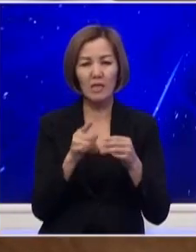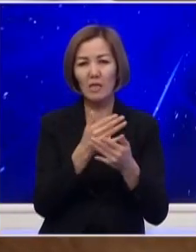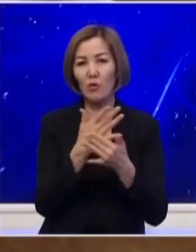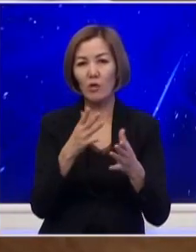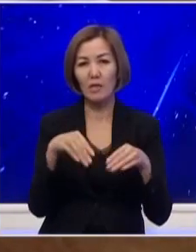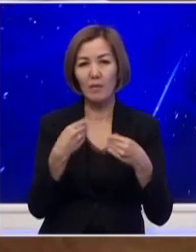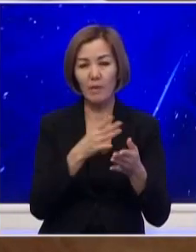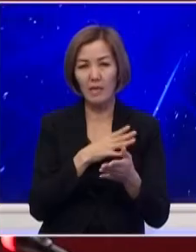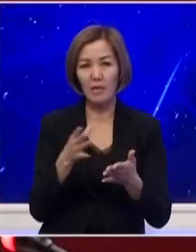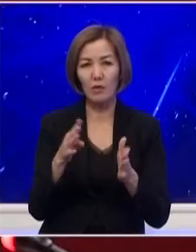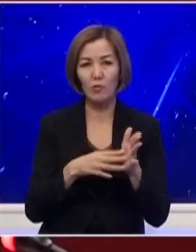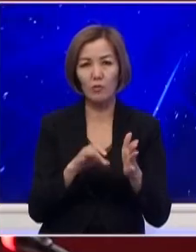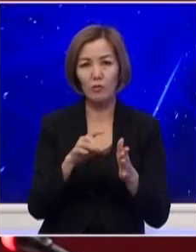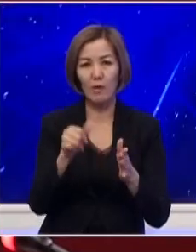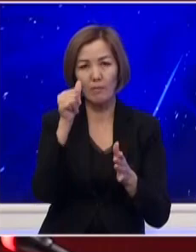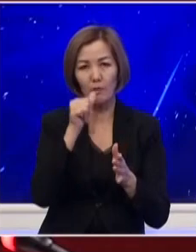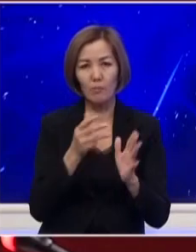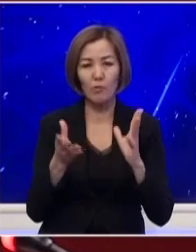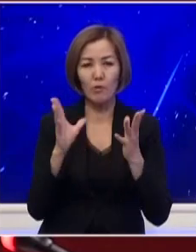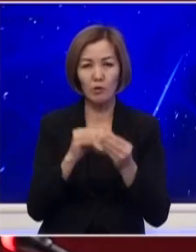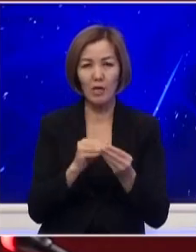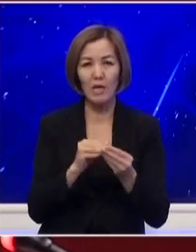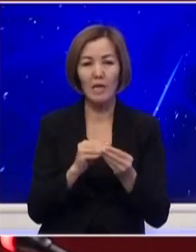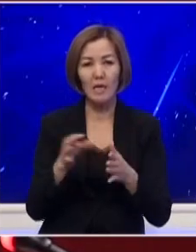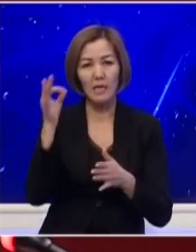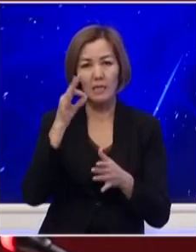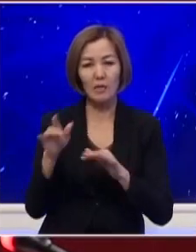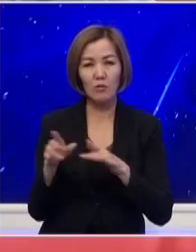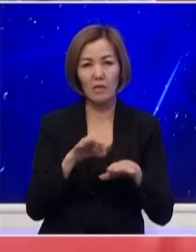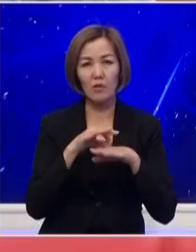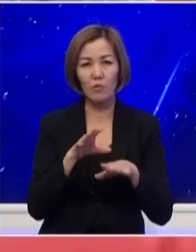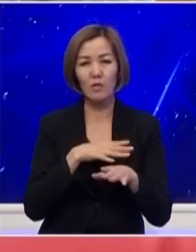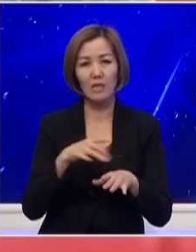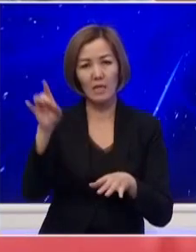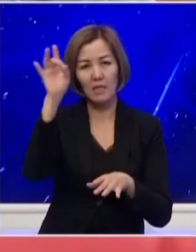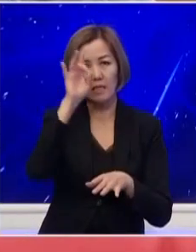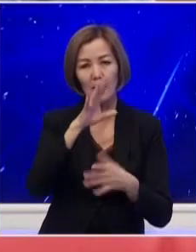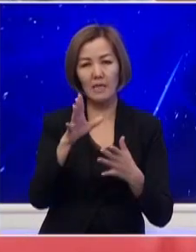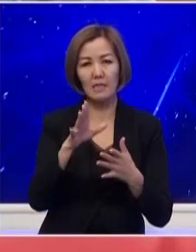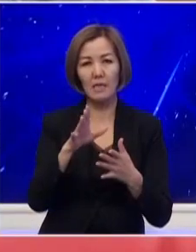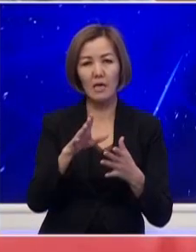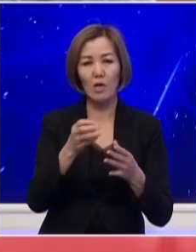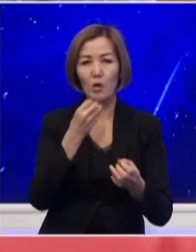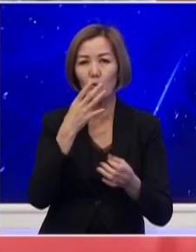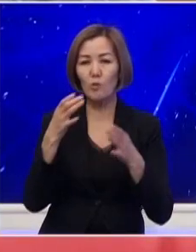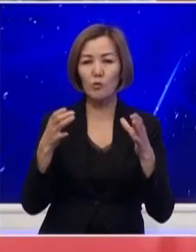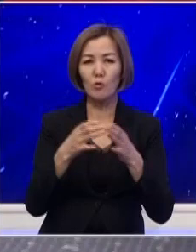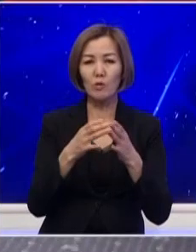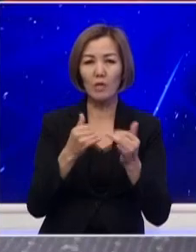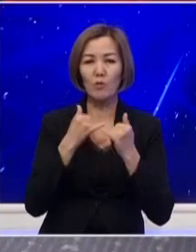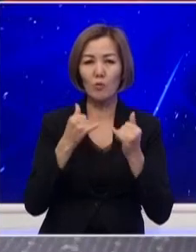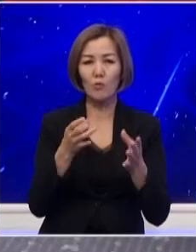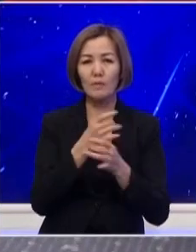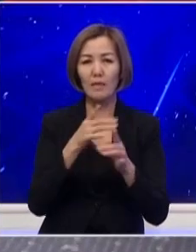мамыр күні облыс бойынша қаза тапқан жауынгерлерді еске алуға арналған шаралар өткізіледі. Даңқ обелискілеріне гүл шоқтары қойылып, салтанатты